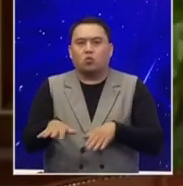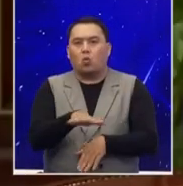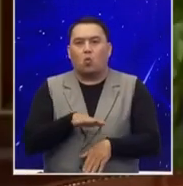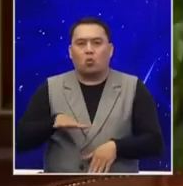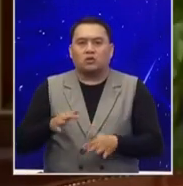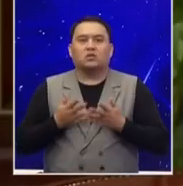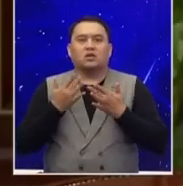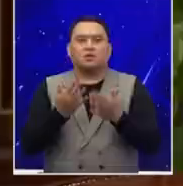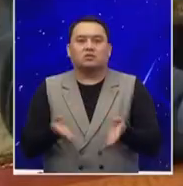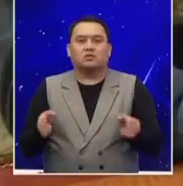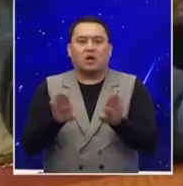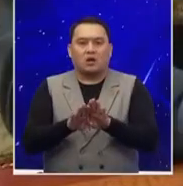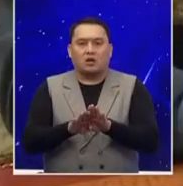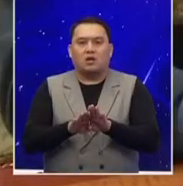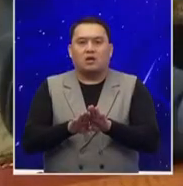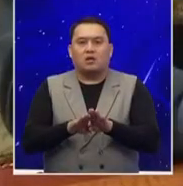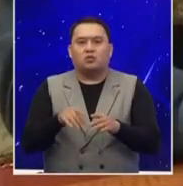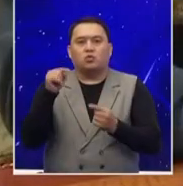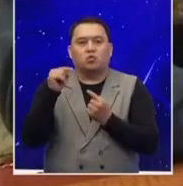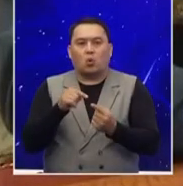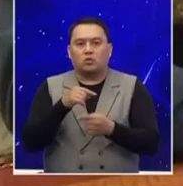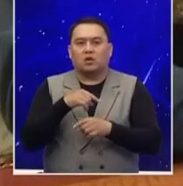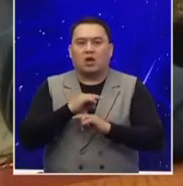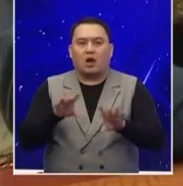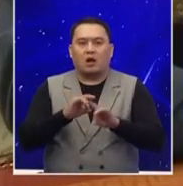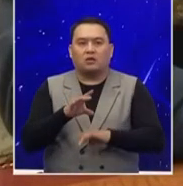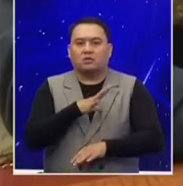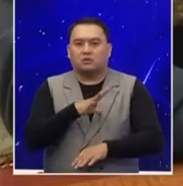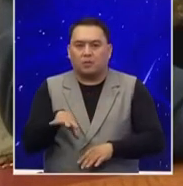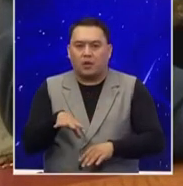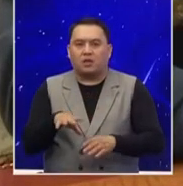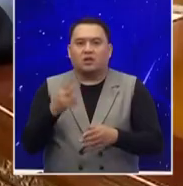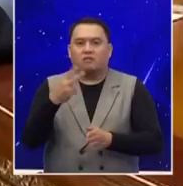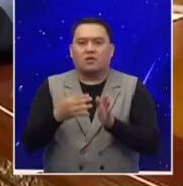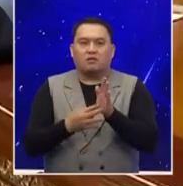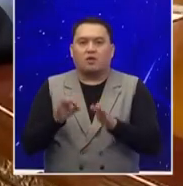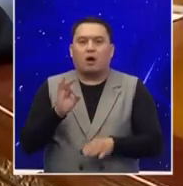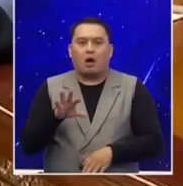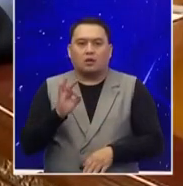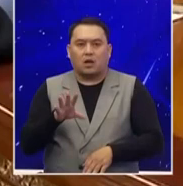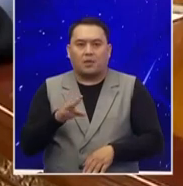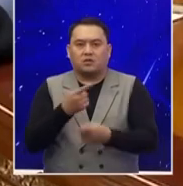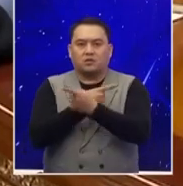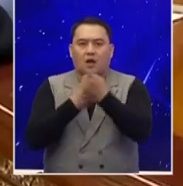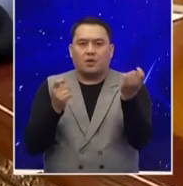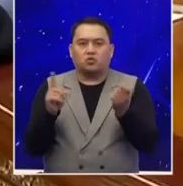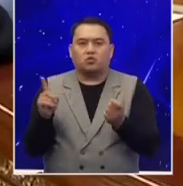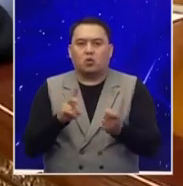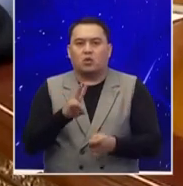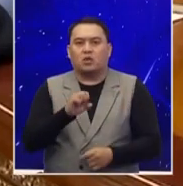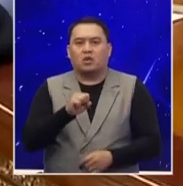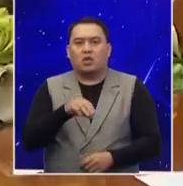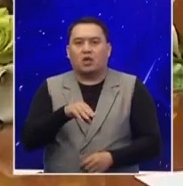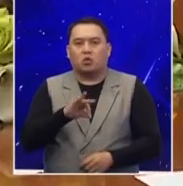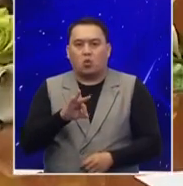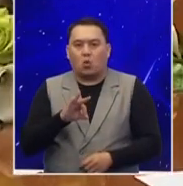границы требуется закрыть, Лукашенко не уточнил. Ранее 29 октября Лукашенко заявил, что стране